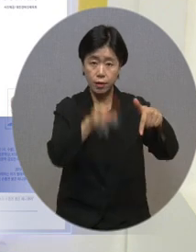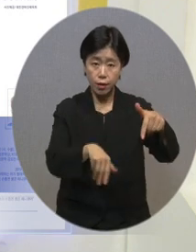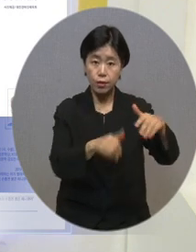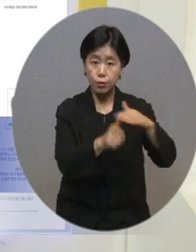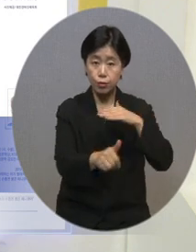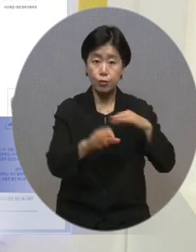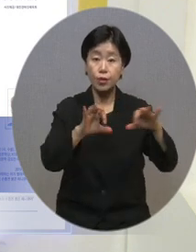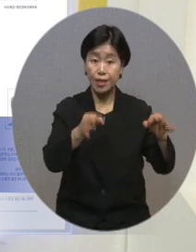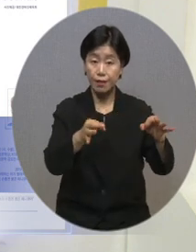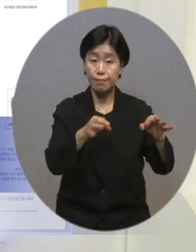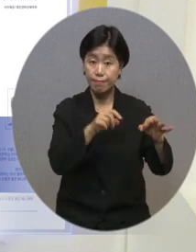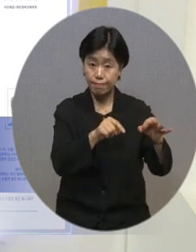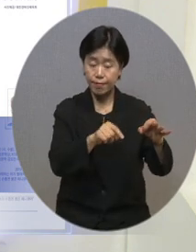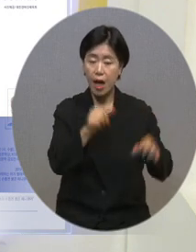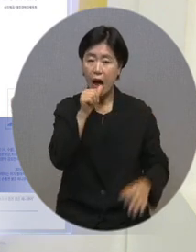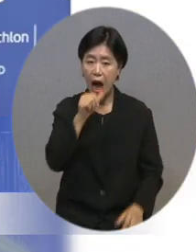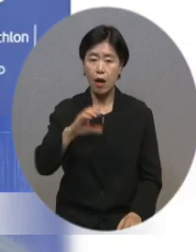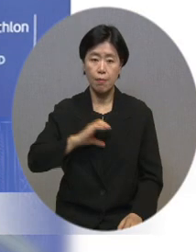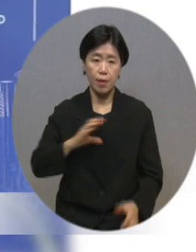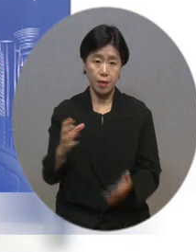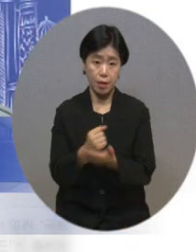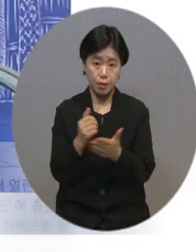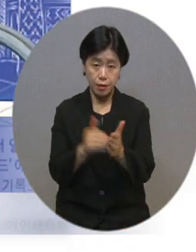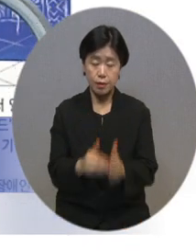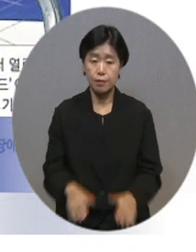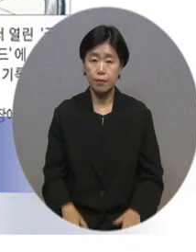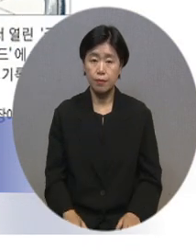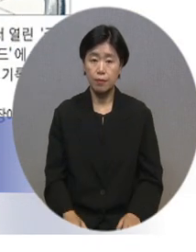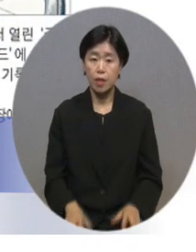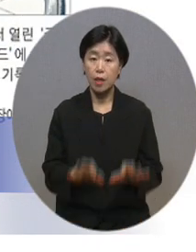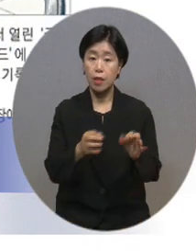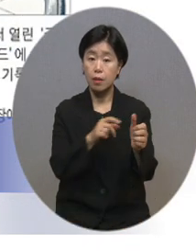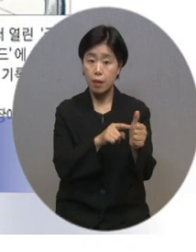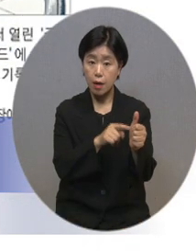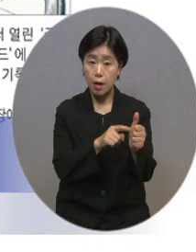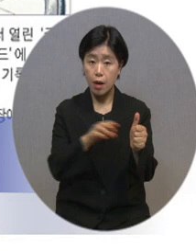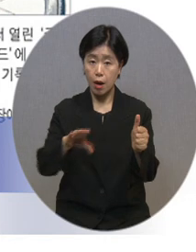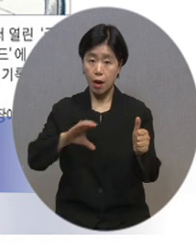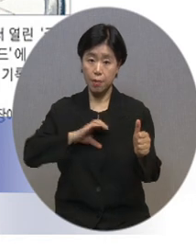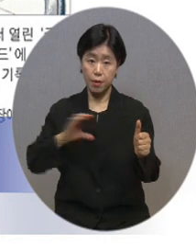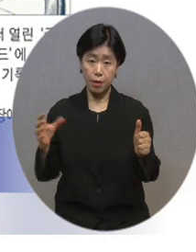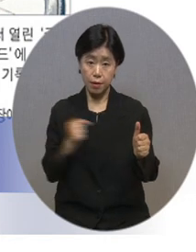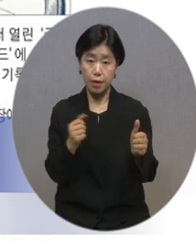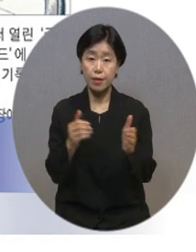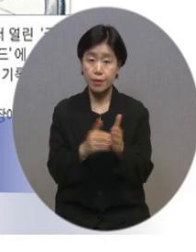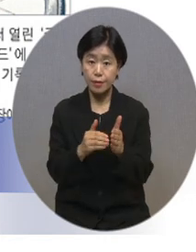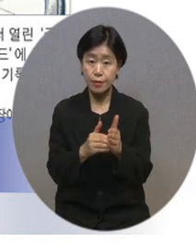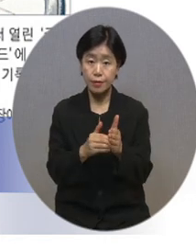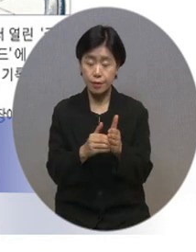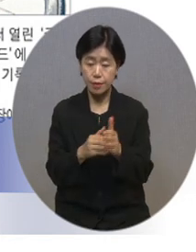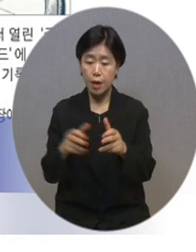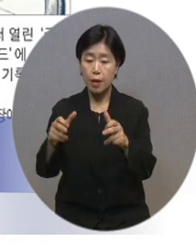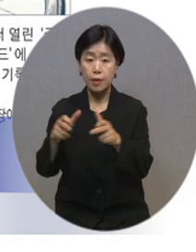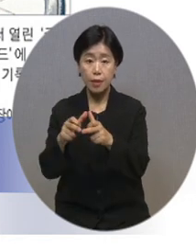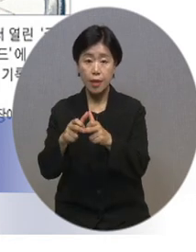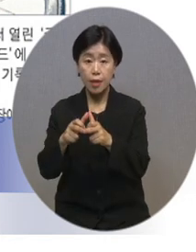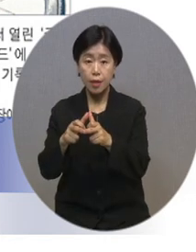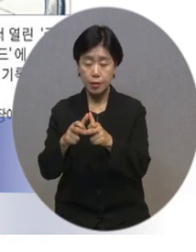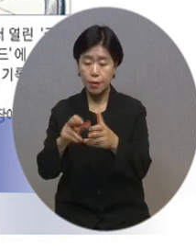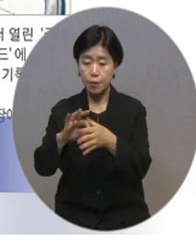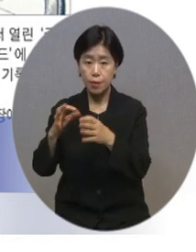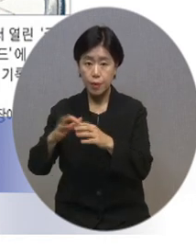선수가 동메달을 차지했습니다 김 선수는 이번 메달로 패럴림픽 출정권 랭킹을 12위에서